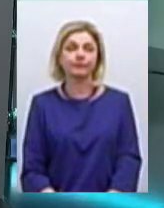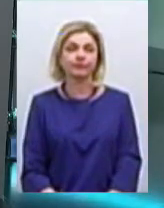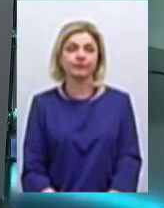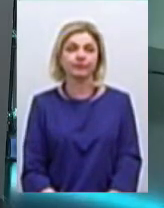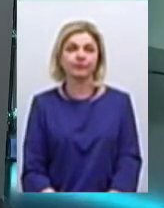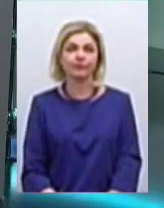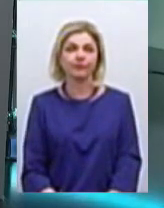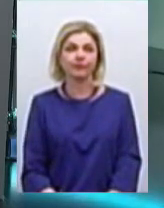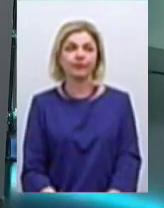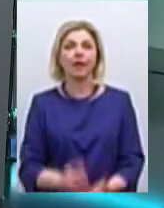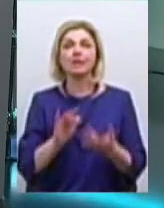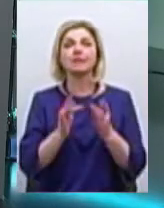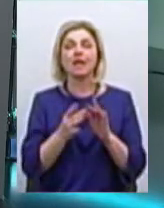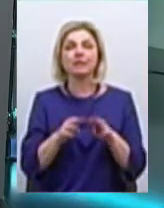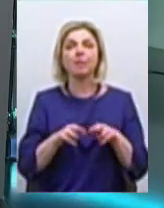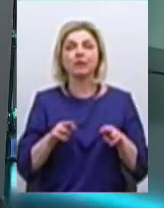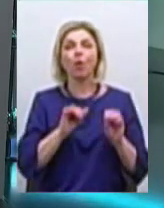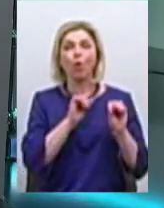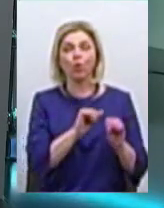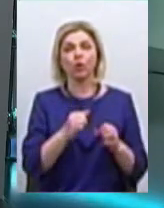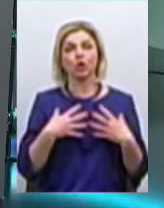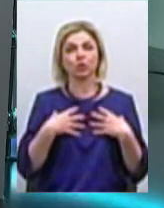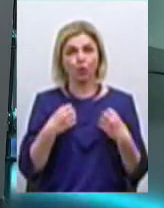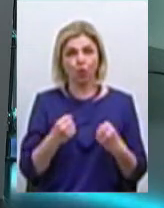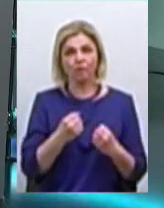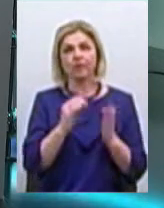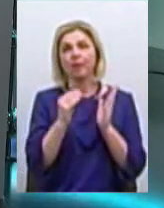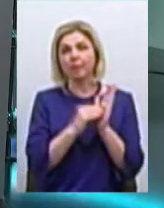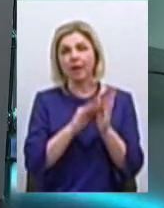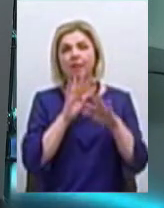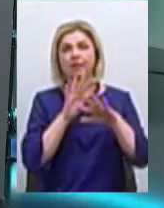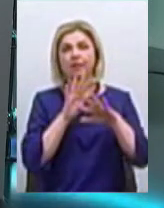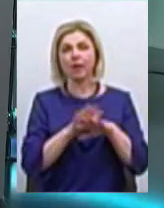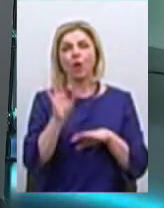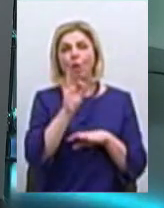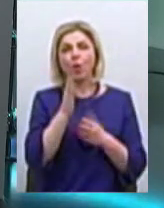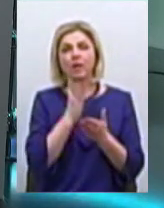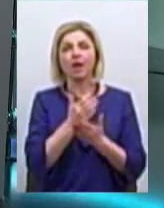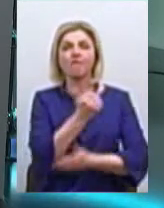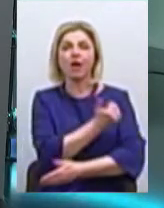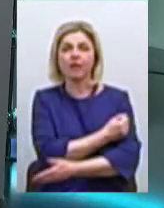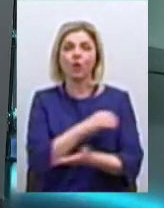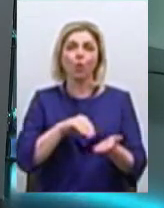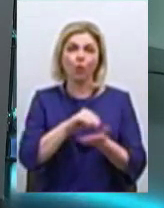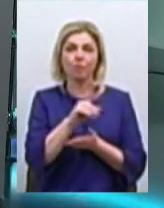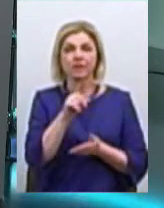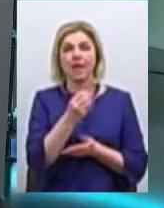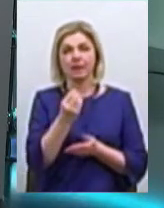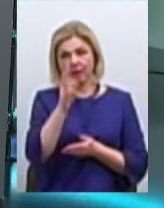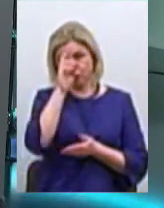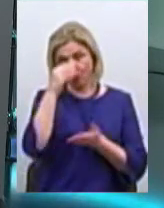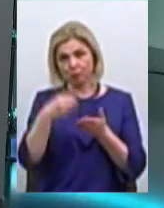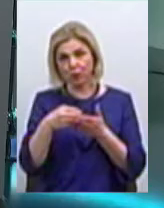Сайт Міністерства охорони здоров'я України містить посилання на таблицю за даними щодо наявності вакцин, закуплених за гроші держбюджету